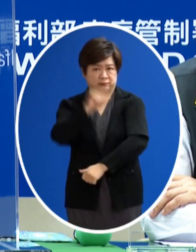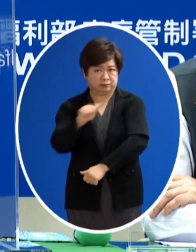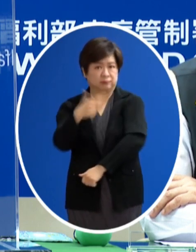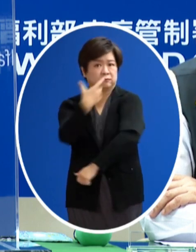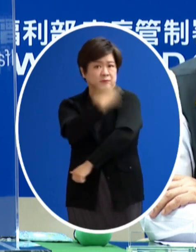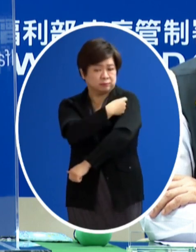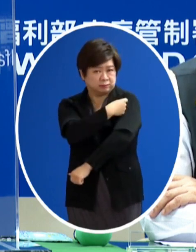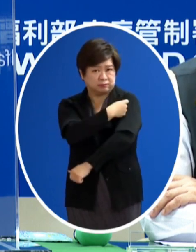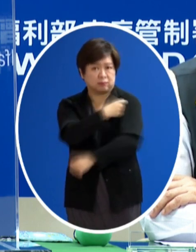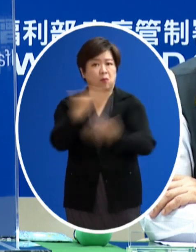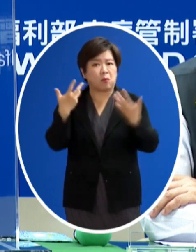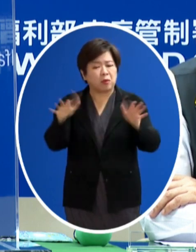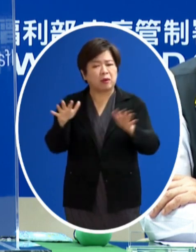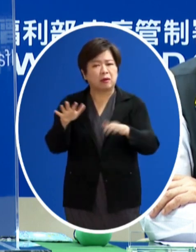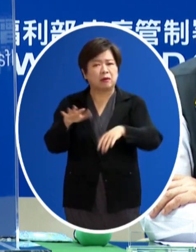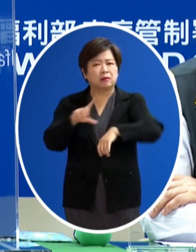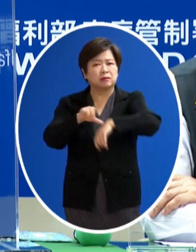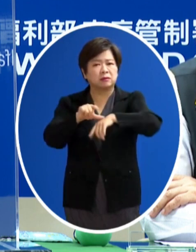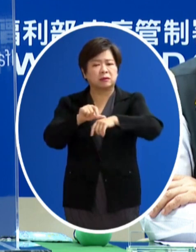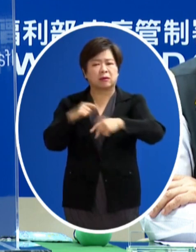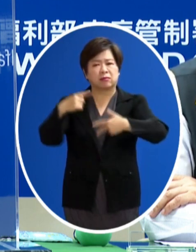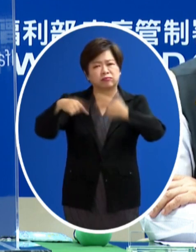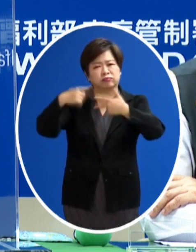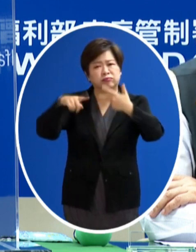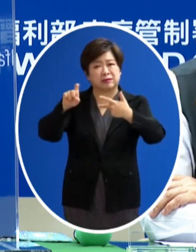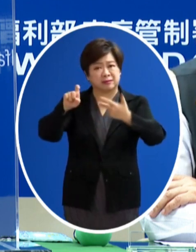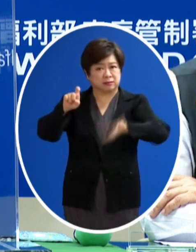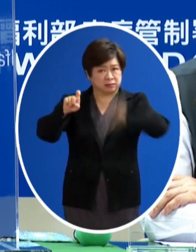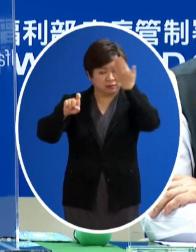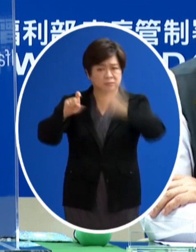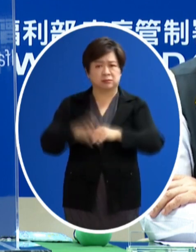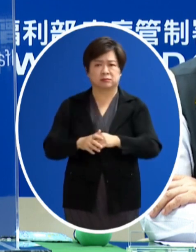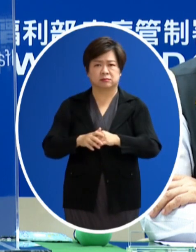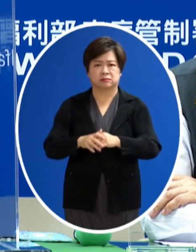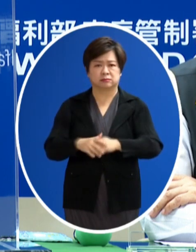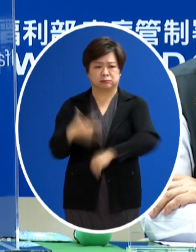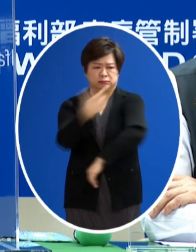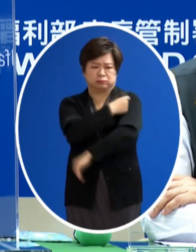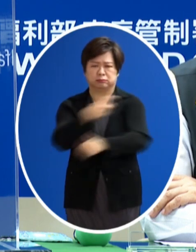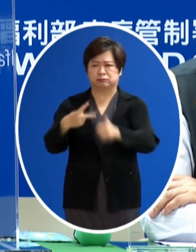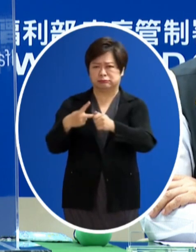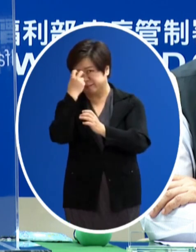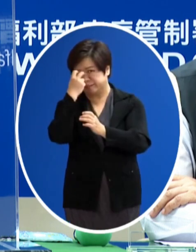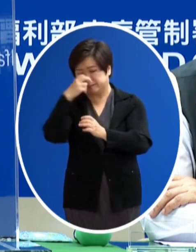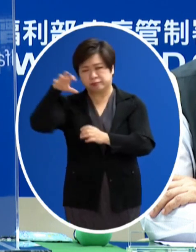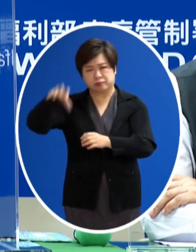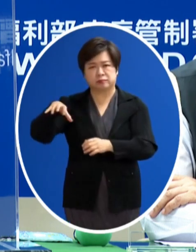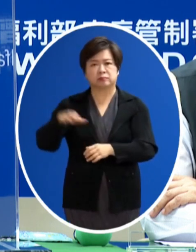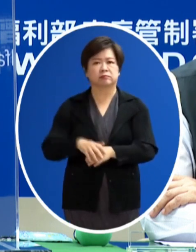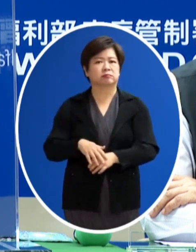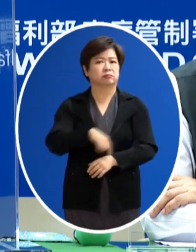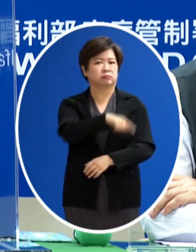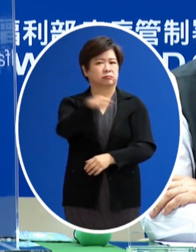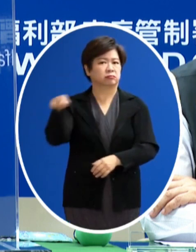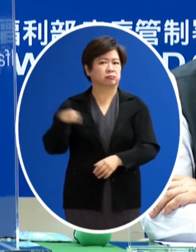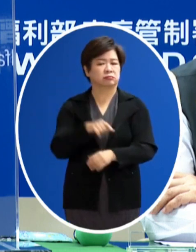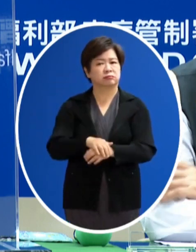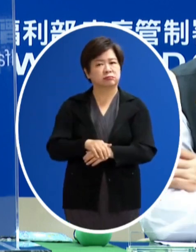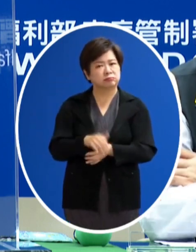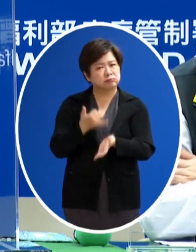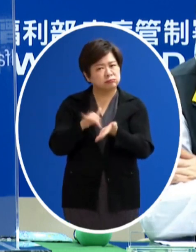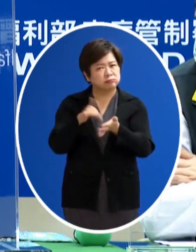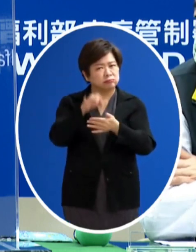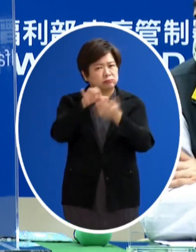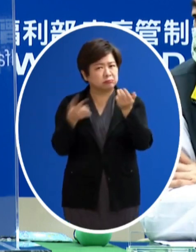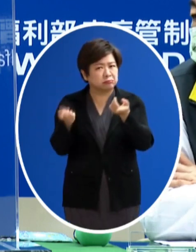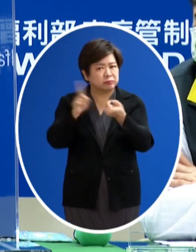AZ 疫苗接种超过10周以上。那第二剂想要接种 Moderna 的疫苗，现在大概符合这样的资格